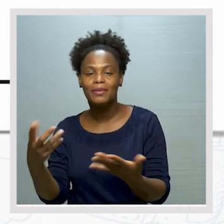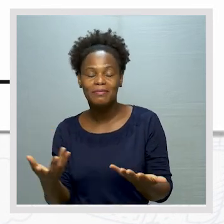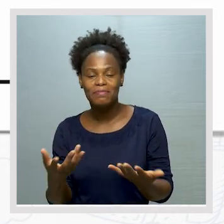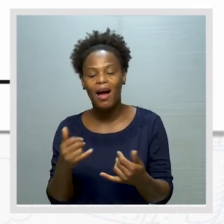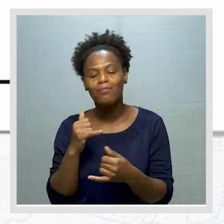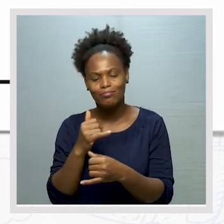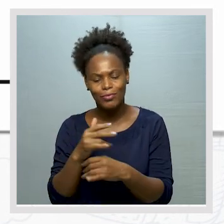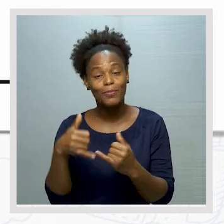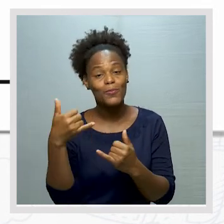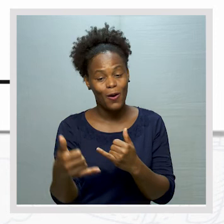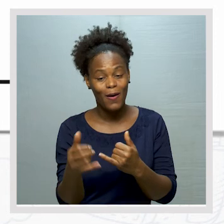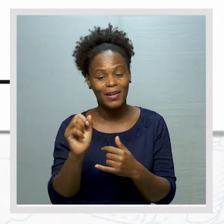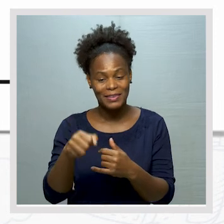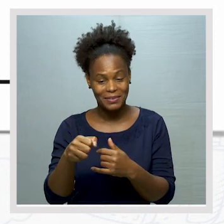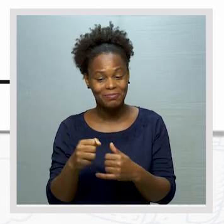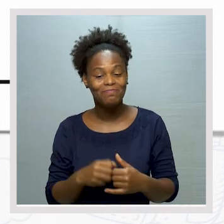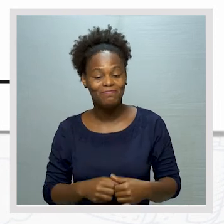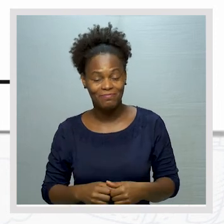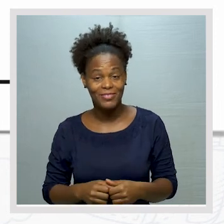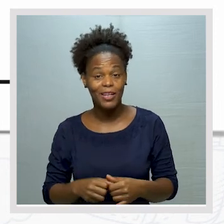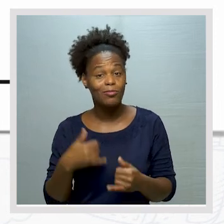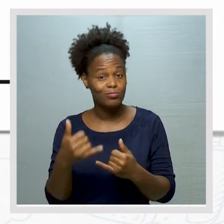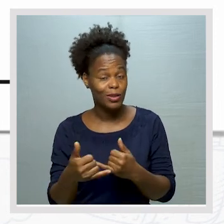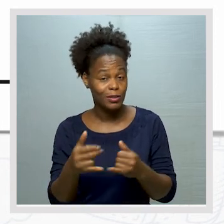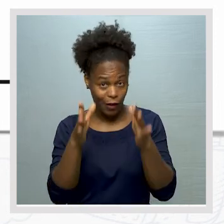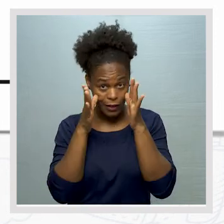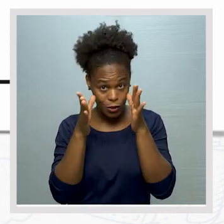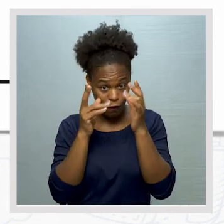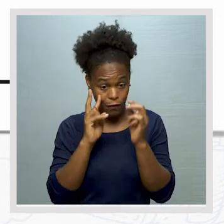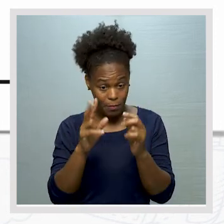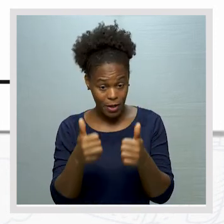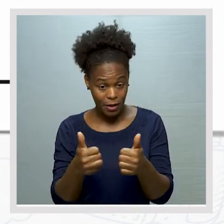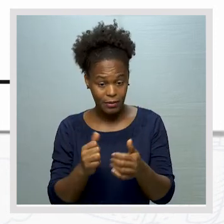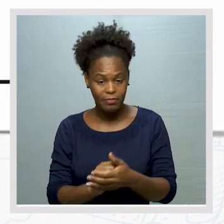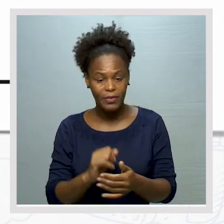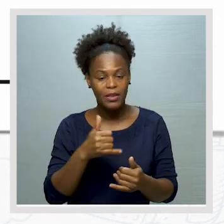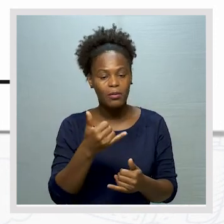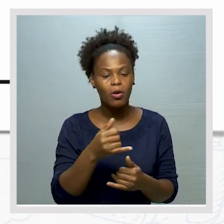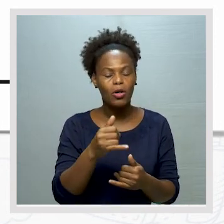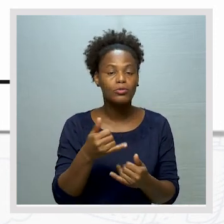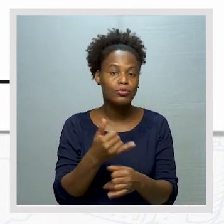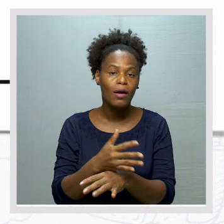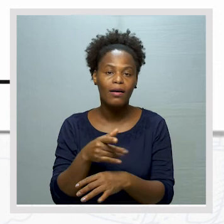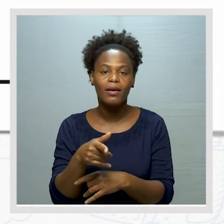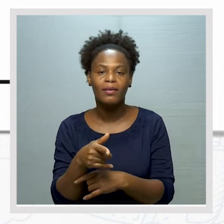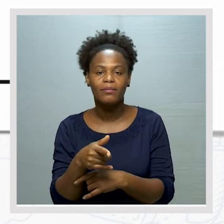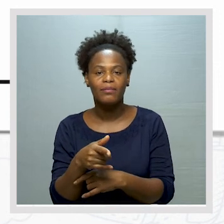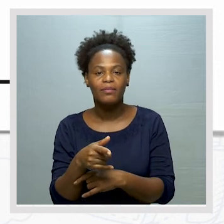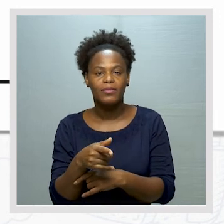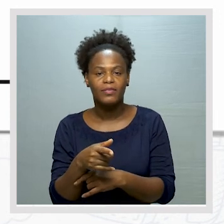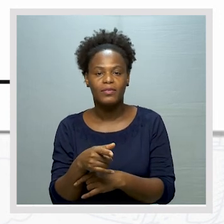Après. Regardez bien, soyez très attentifs. Ensuite, vous avez suivante. Vous allez le